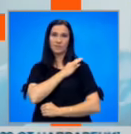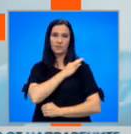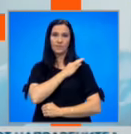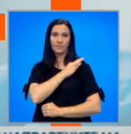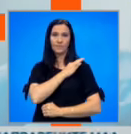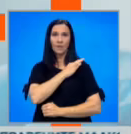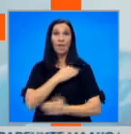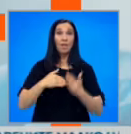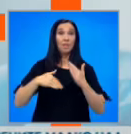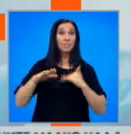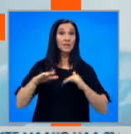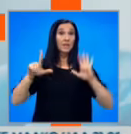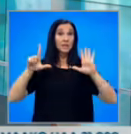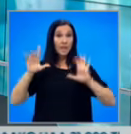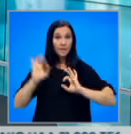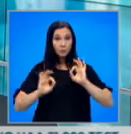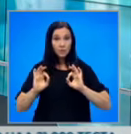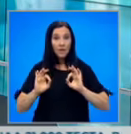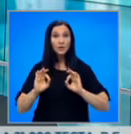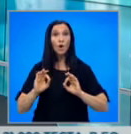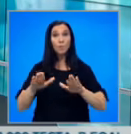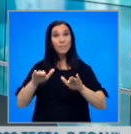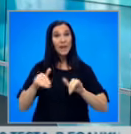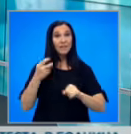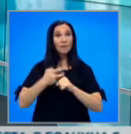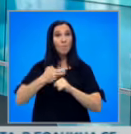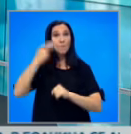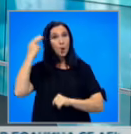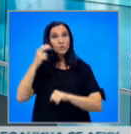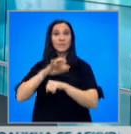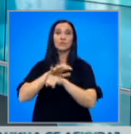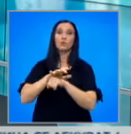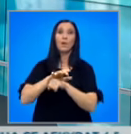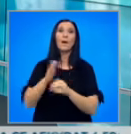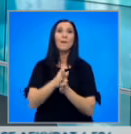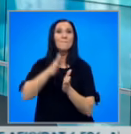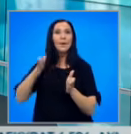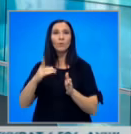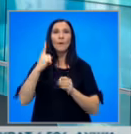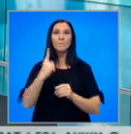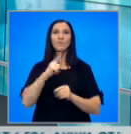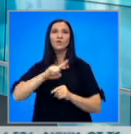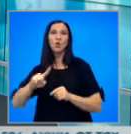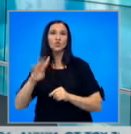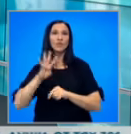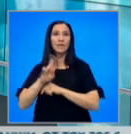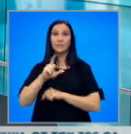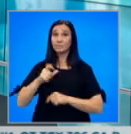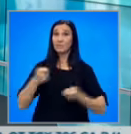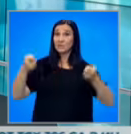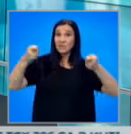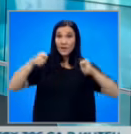ваксина. Над 7% от приетите в болница с COVID в периода 1-14 септември са с